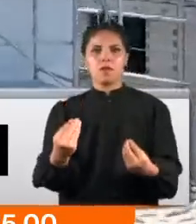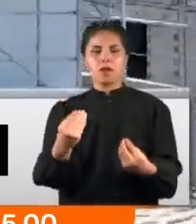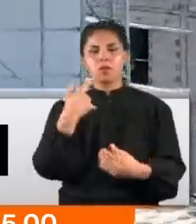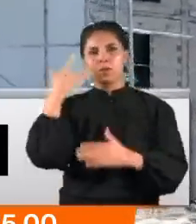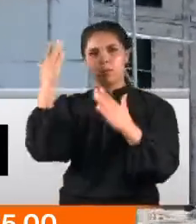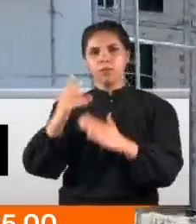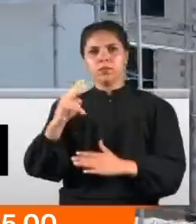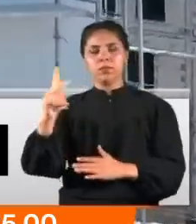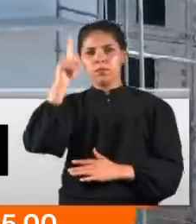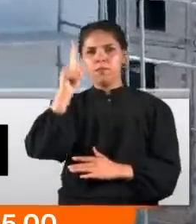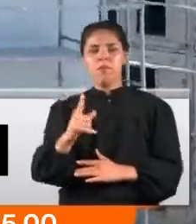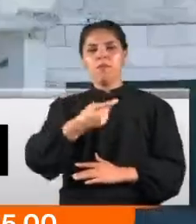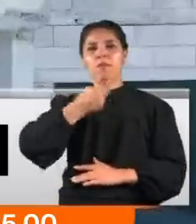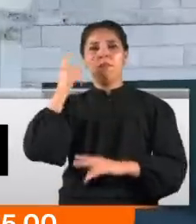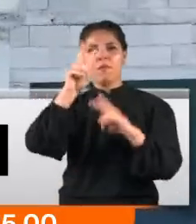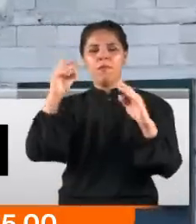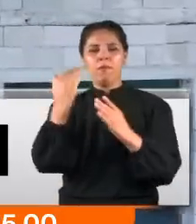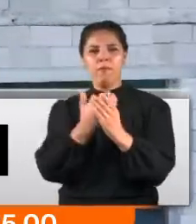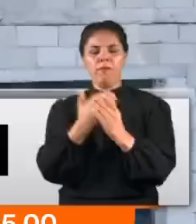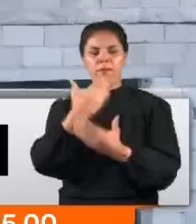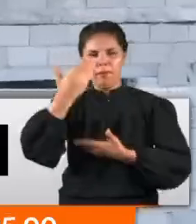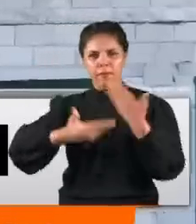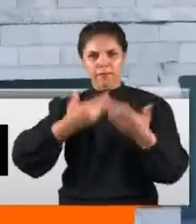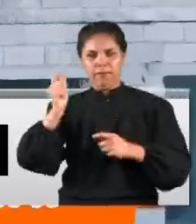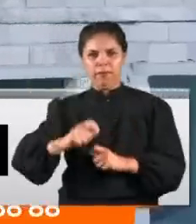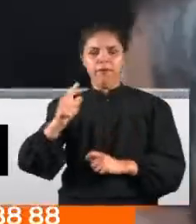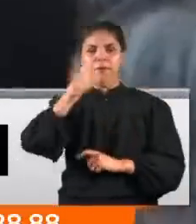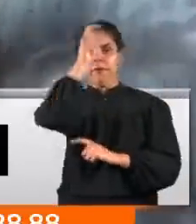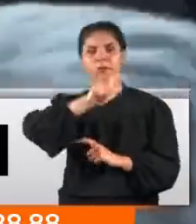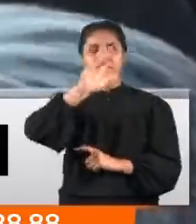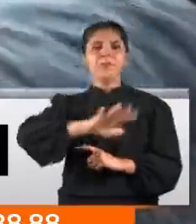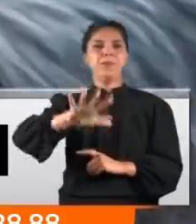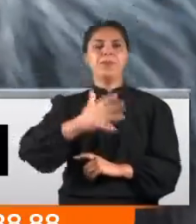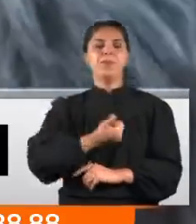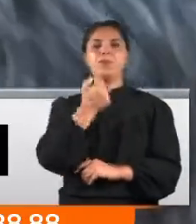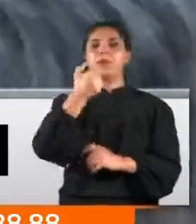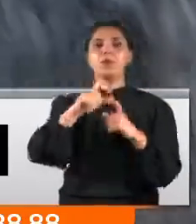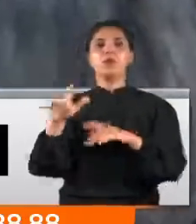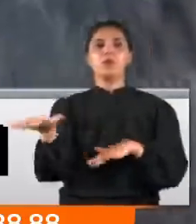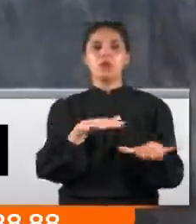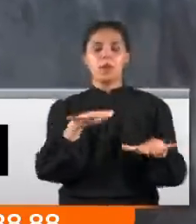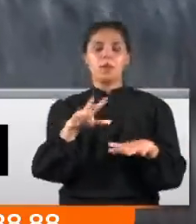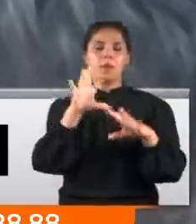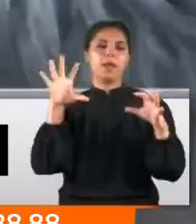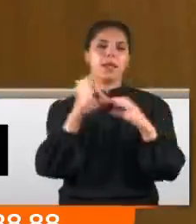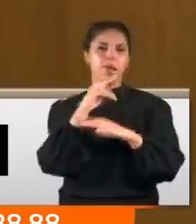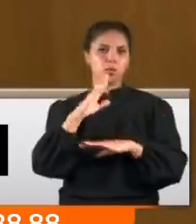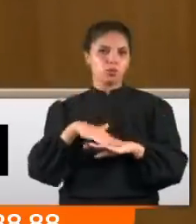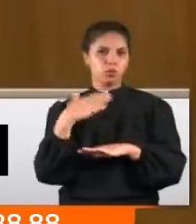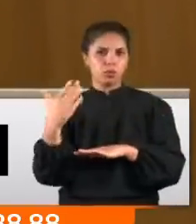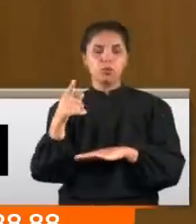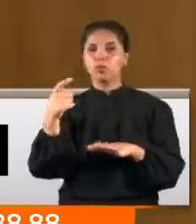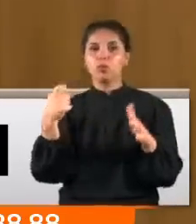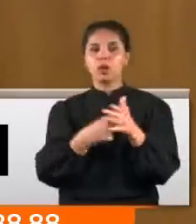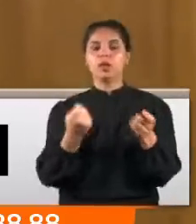Cumhurbaşkanı Erdoğan önce eski defterleri de açtı. Sonra Türkiye'nin yüreğini yakan 6 Şubat depremlerine getirdi sözü. Bunun